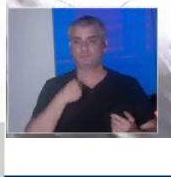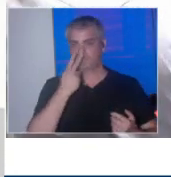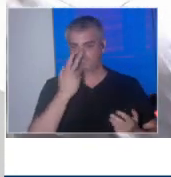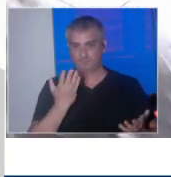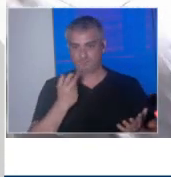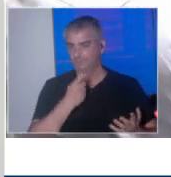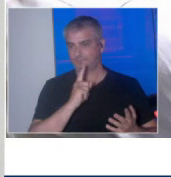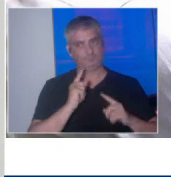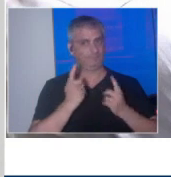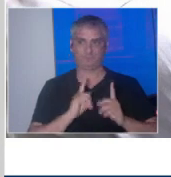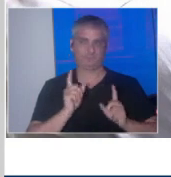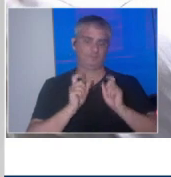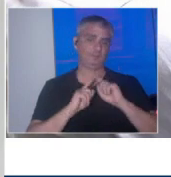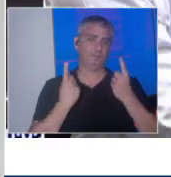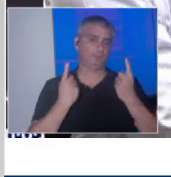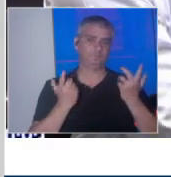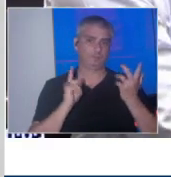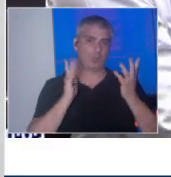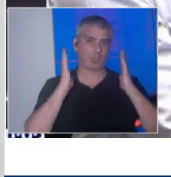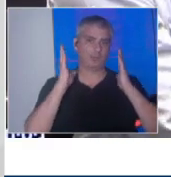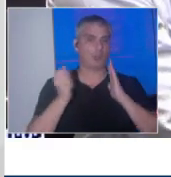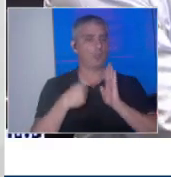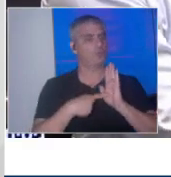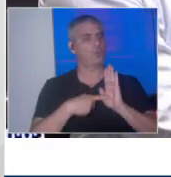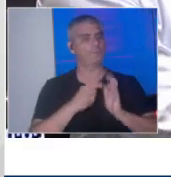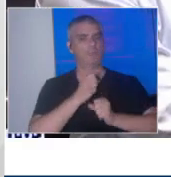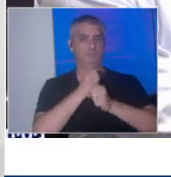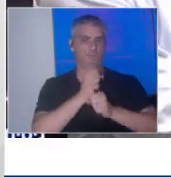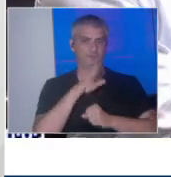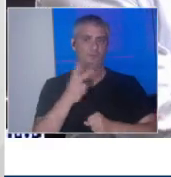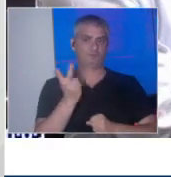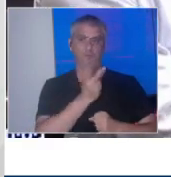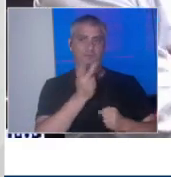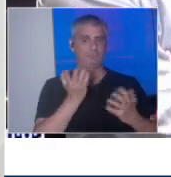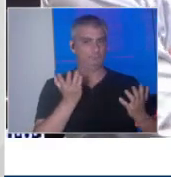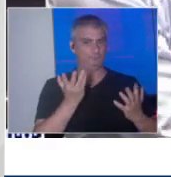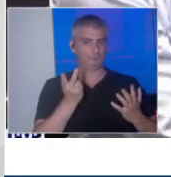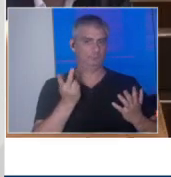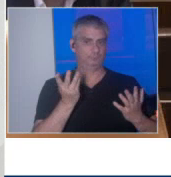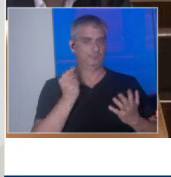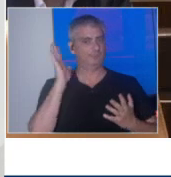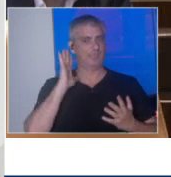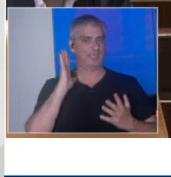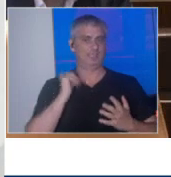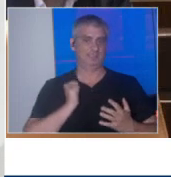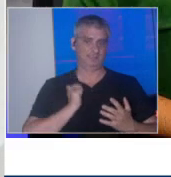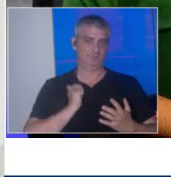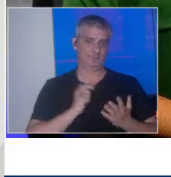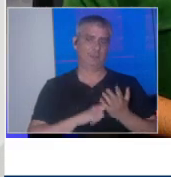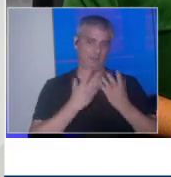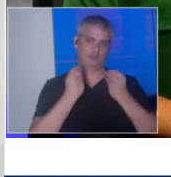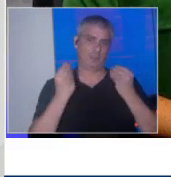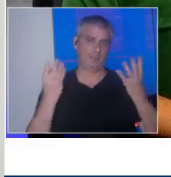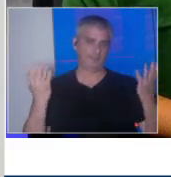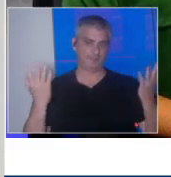שזה לא קורה לאחרים, אז לא הייתי לוקחת אותם בתור דוגמה מייצגת, על אף שהם שניהם שהם שניהם עם רקע צבאי, כי יש עוד הרבה